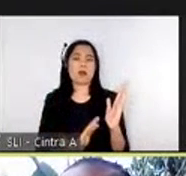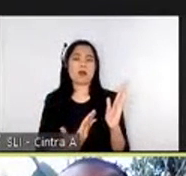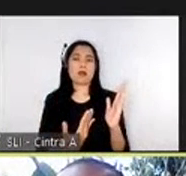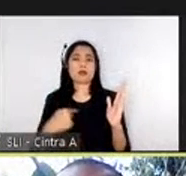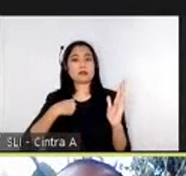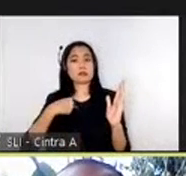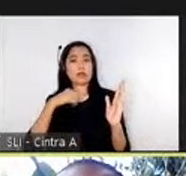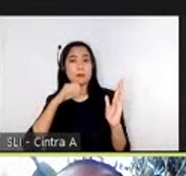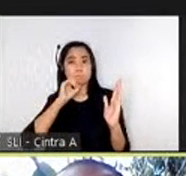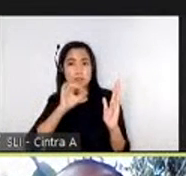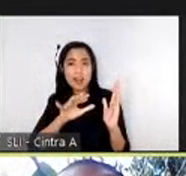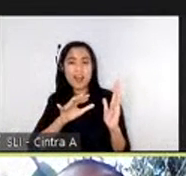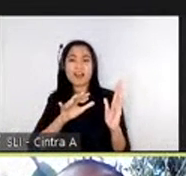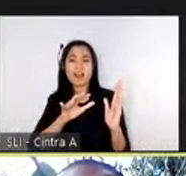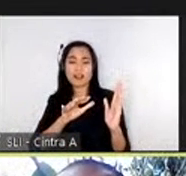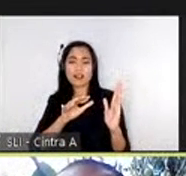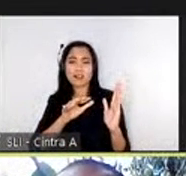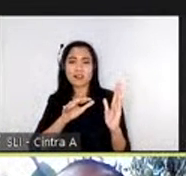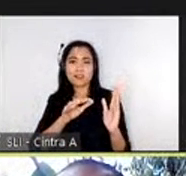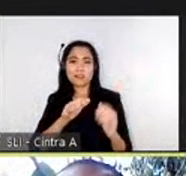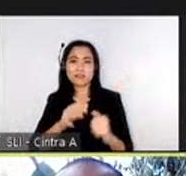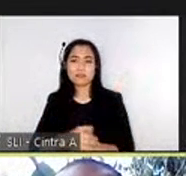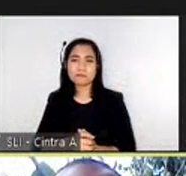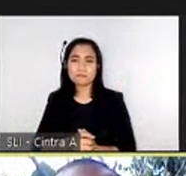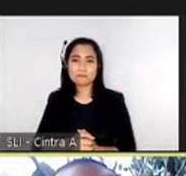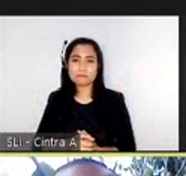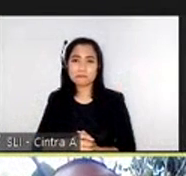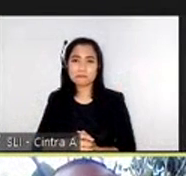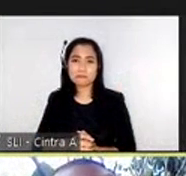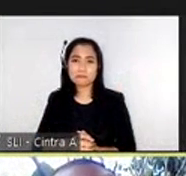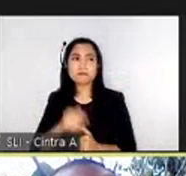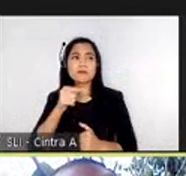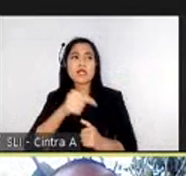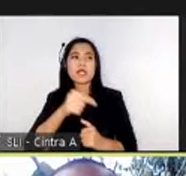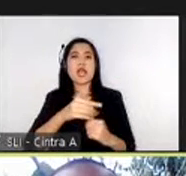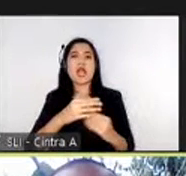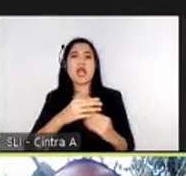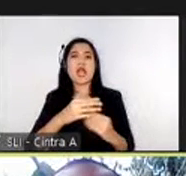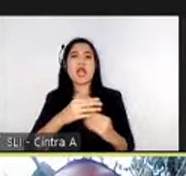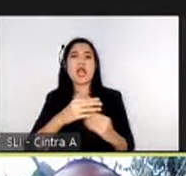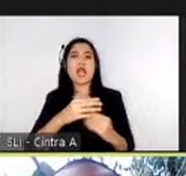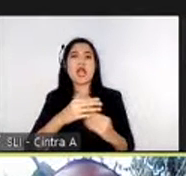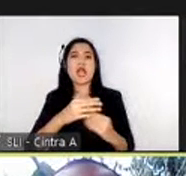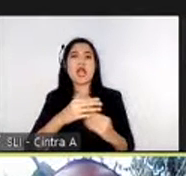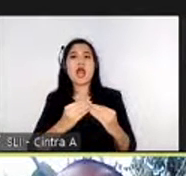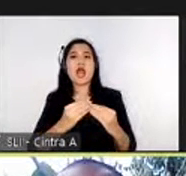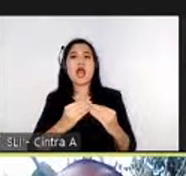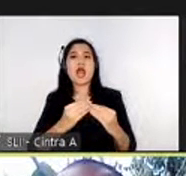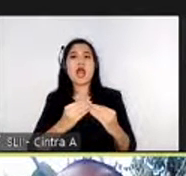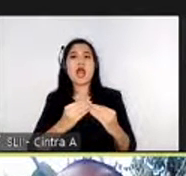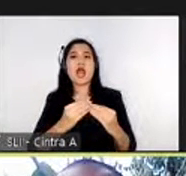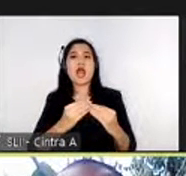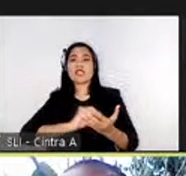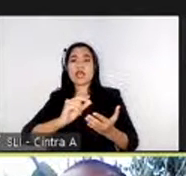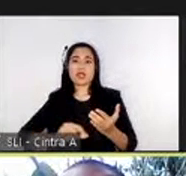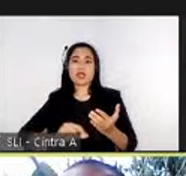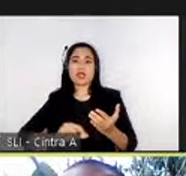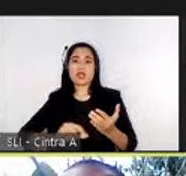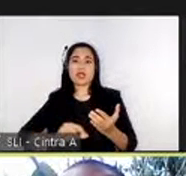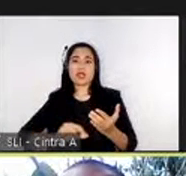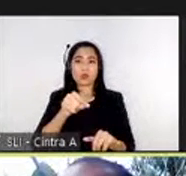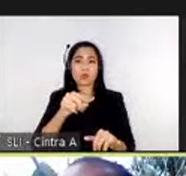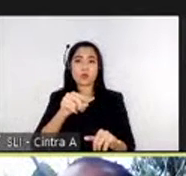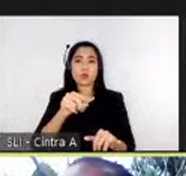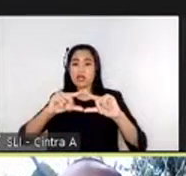bahwa eh anggota sekretariat bersama itu menyatakan isi dari ranham ini